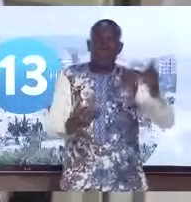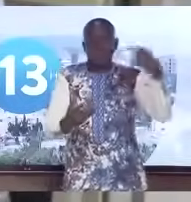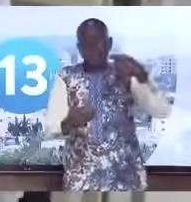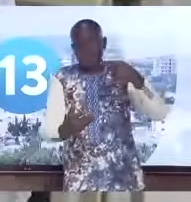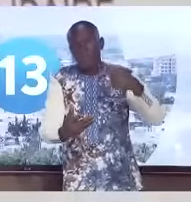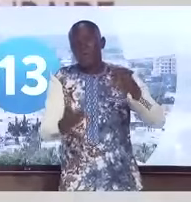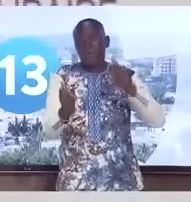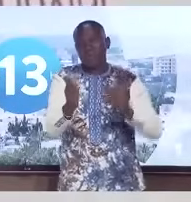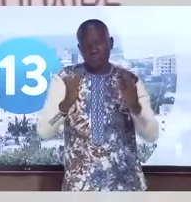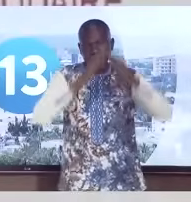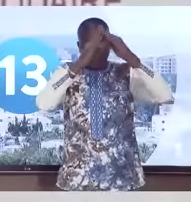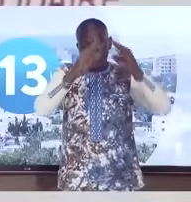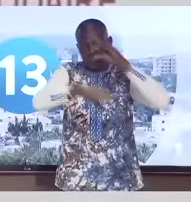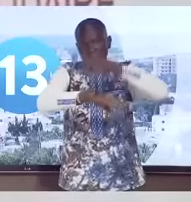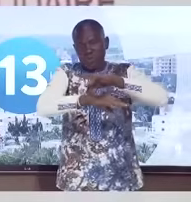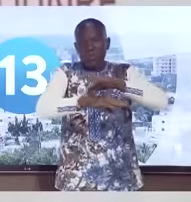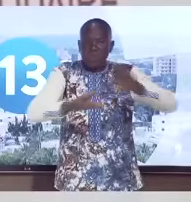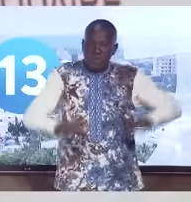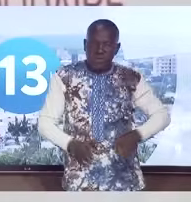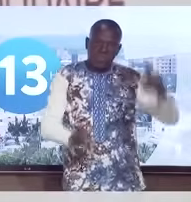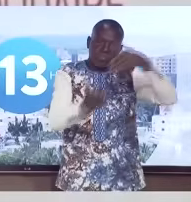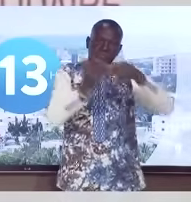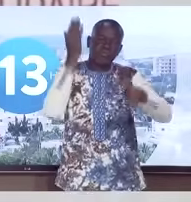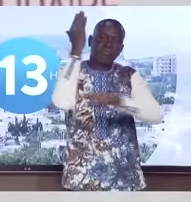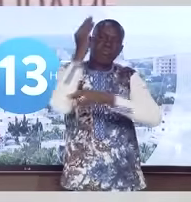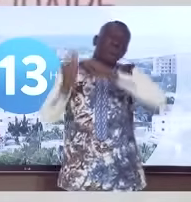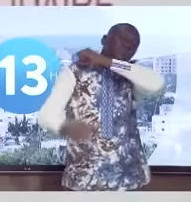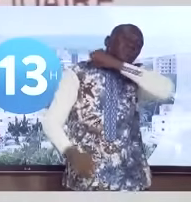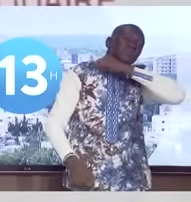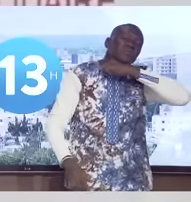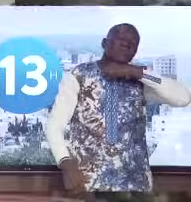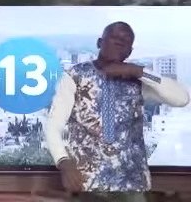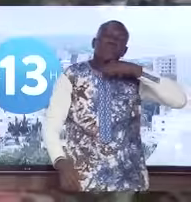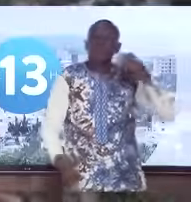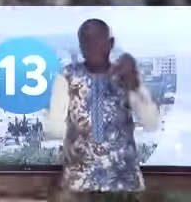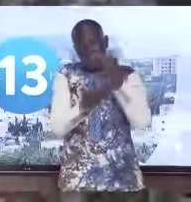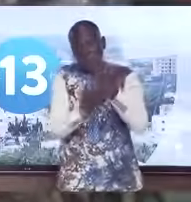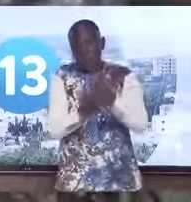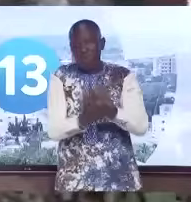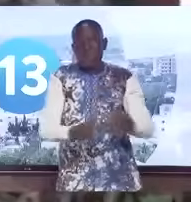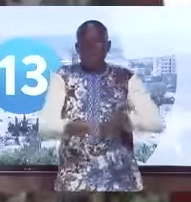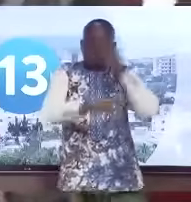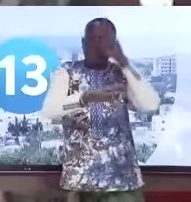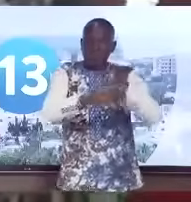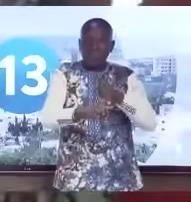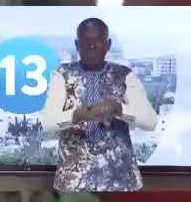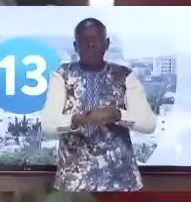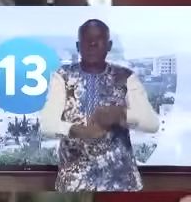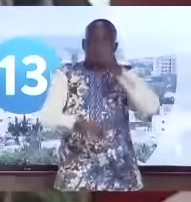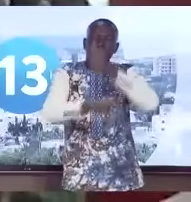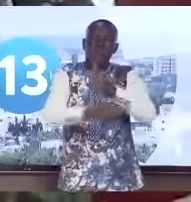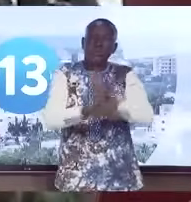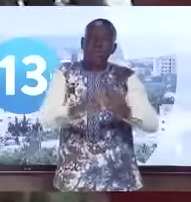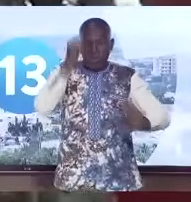l'ONG Terre des Hommes Suisses, dans les régions du Centre-Nord et du Sahel. Il est financé par la République fédérale d'Allemagne à hauteur de